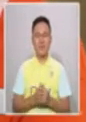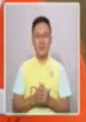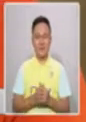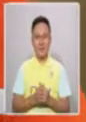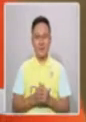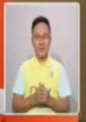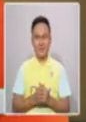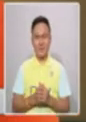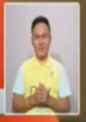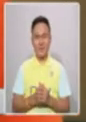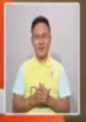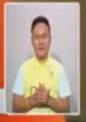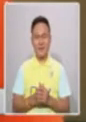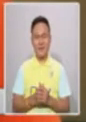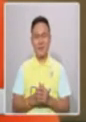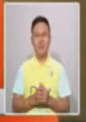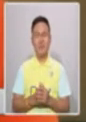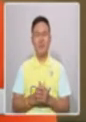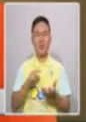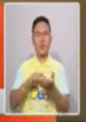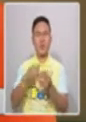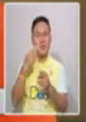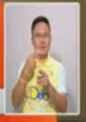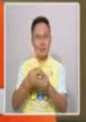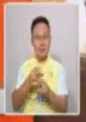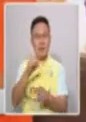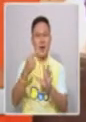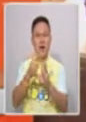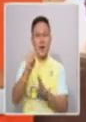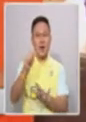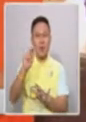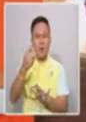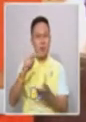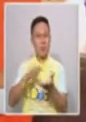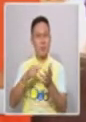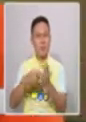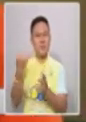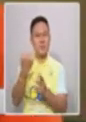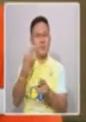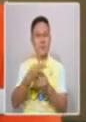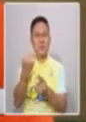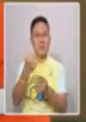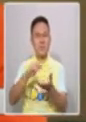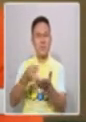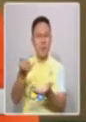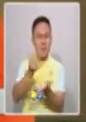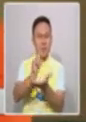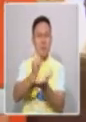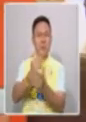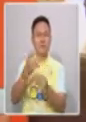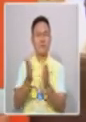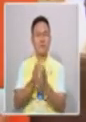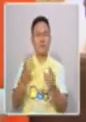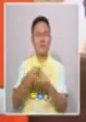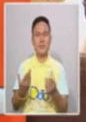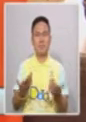ดล้มในห้องน้ำขาหักหลัง ชื่อละอองเนี่ยนะ ค่ะ แล้วเคยล้มอีกไหมชื่อใหม ่ไม่เคยล้มเลยค่ะเปลี่ยนมา1ปีแล้วค ่ ะ